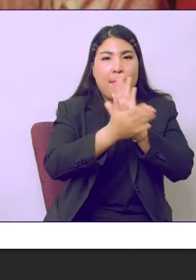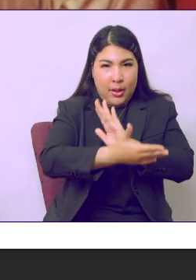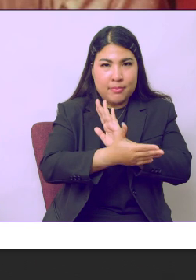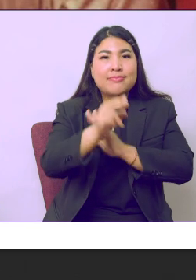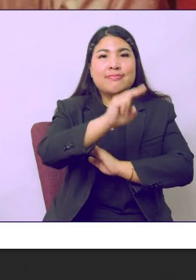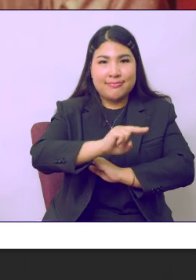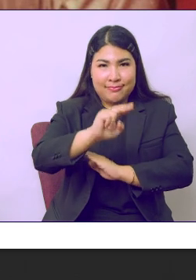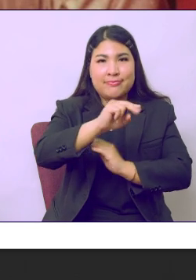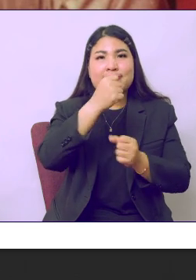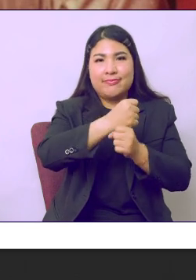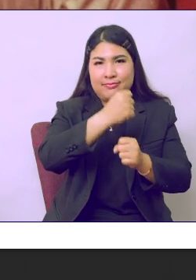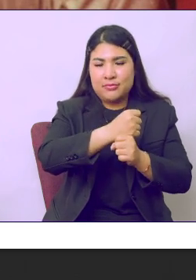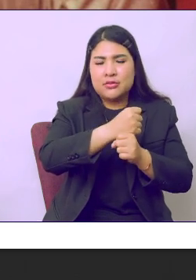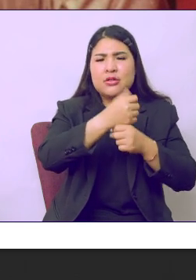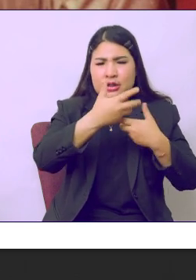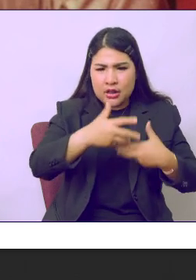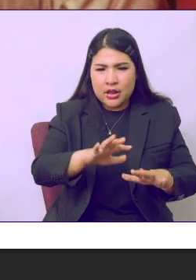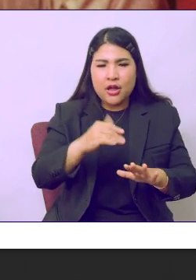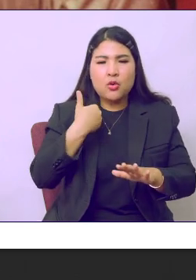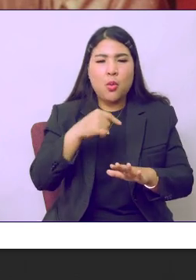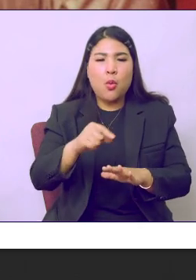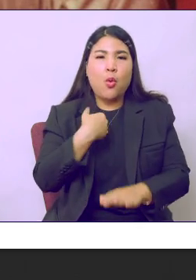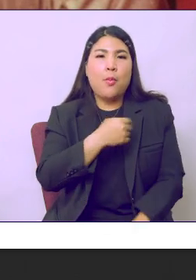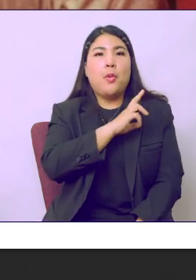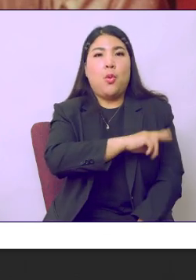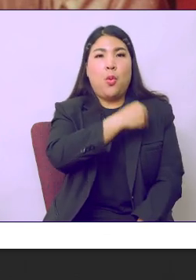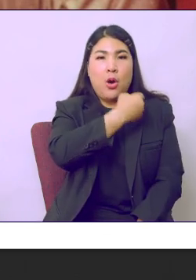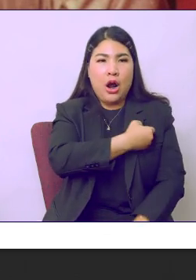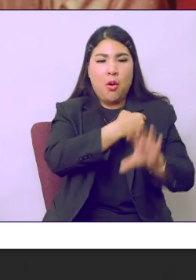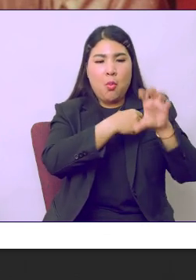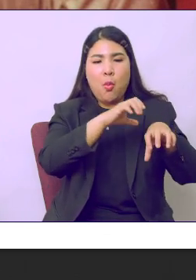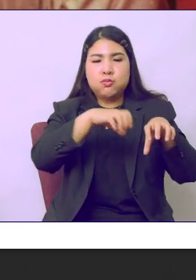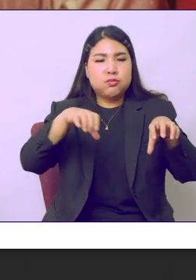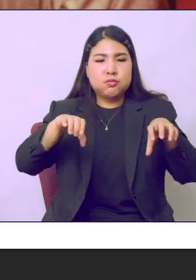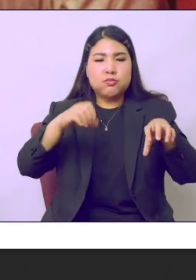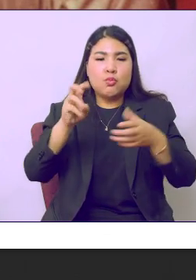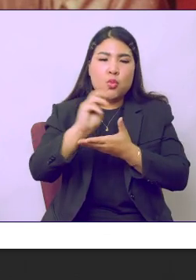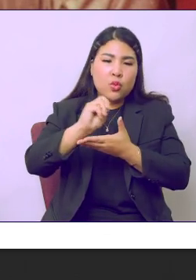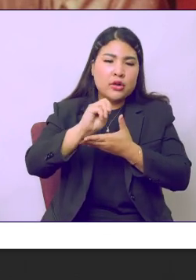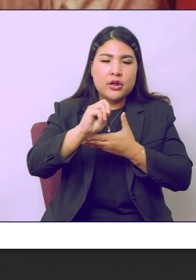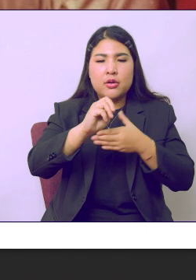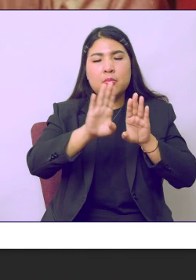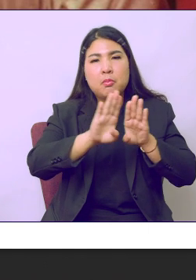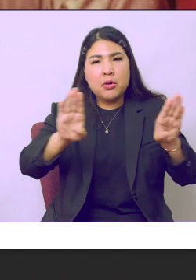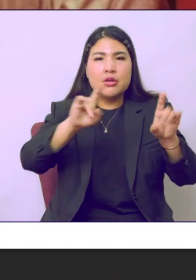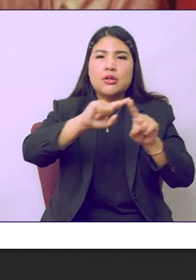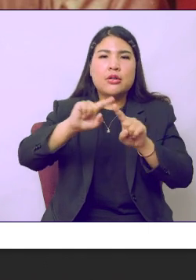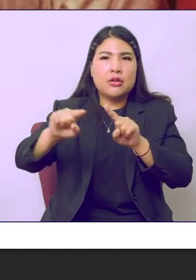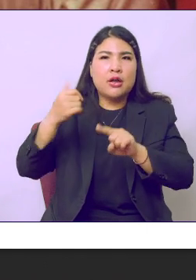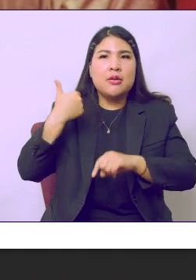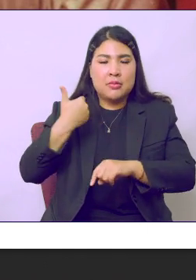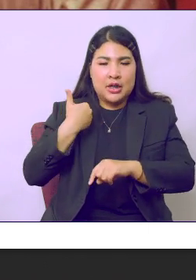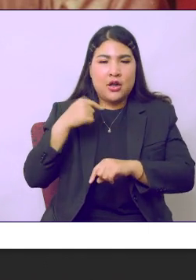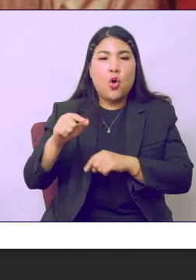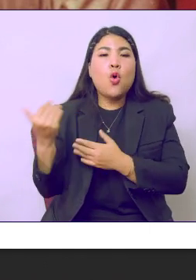มาปรับนะครับจนเปิดเป็นโรงพยาบาลเป็นมูลนิธิเลยนะครับอยู่ที่เชนานะครับแล้วก็ลูกชายท่านนะครับเ่า T kvดี